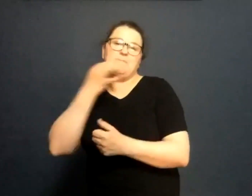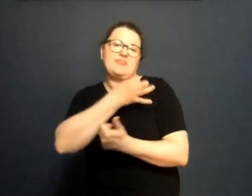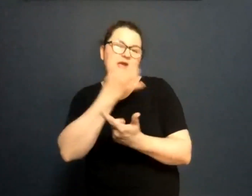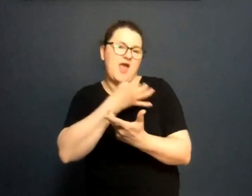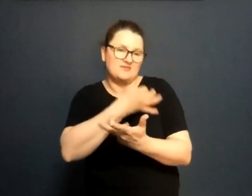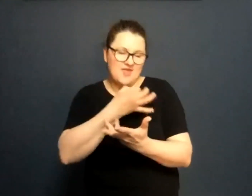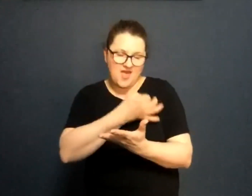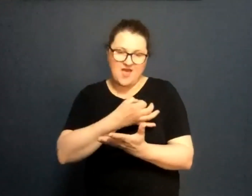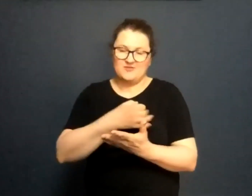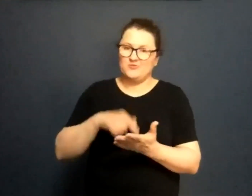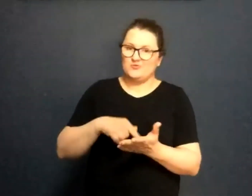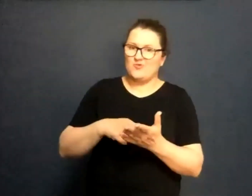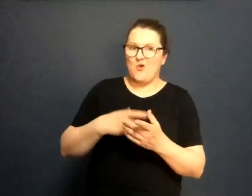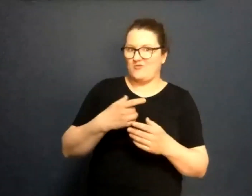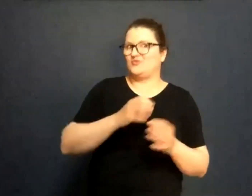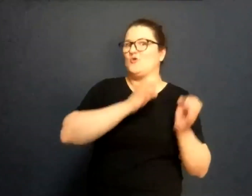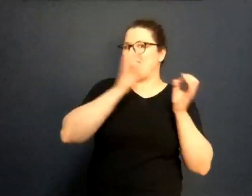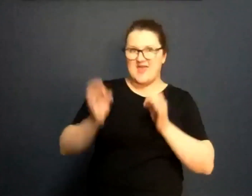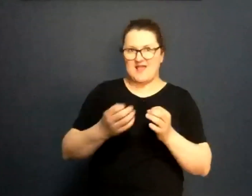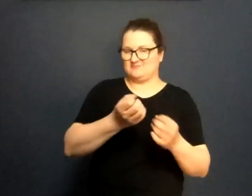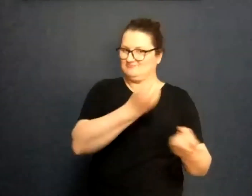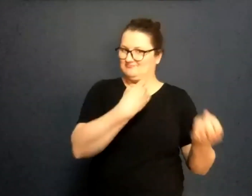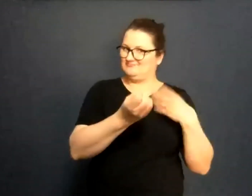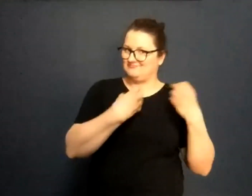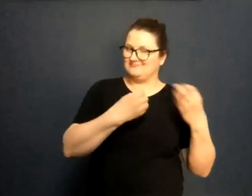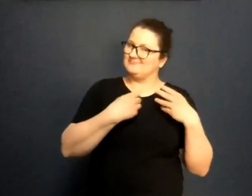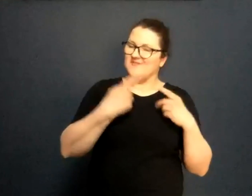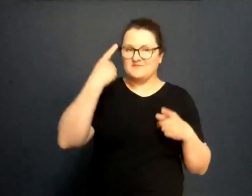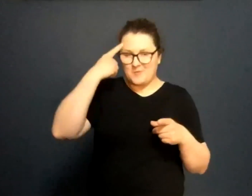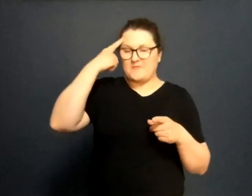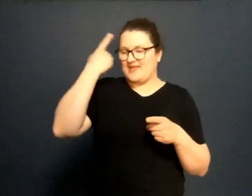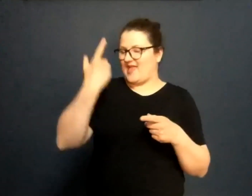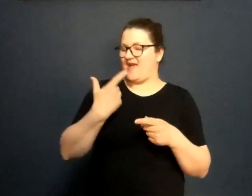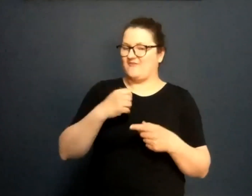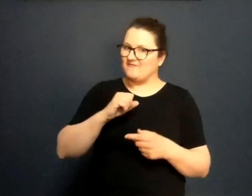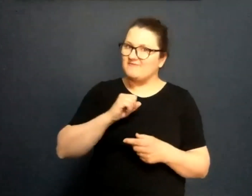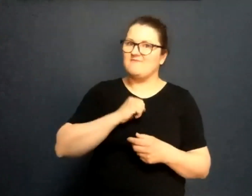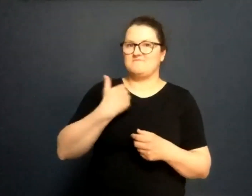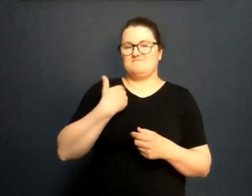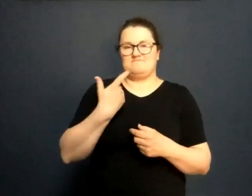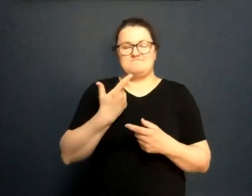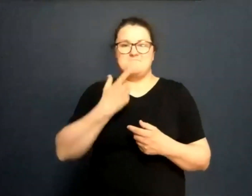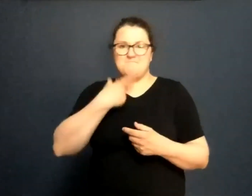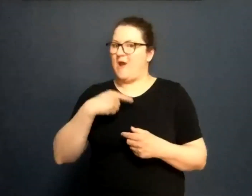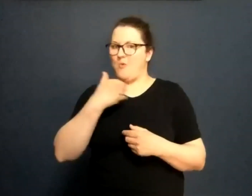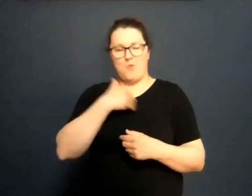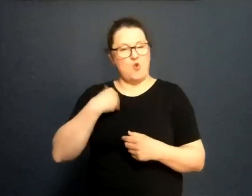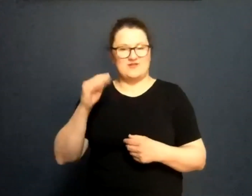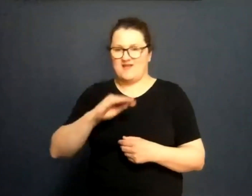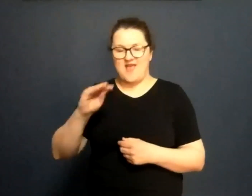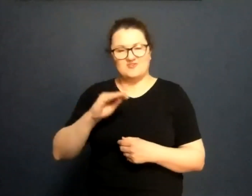badania partycypacyjne, więc myślę, że takich inicjatyw jest niezwykle mało w Polsce i że należałoby chyba